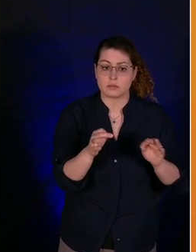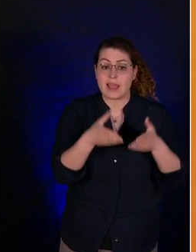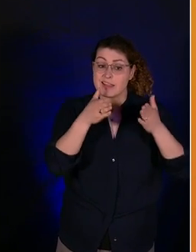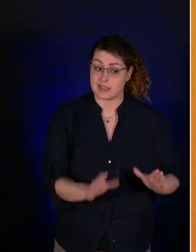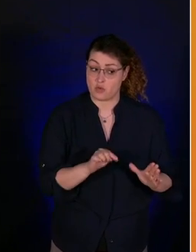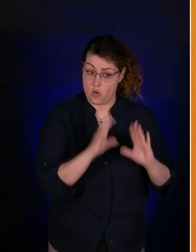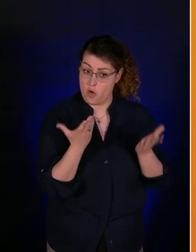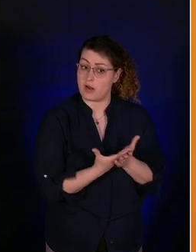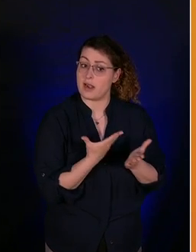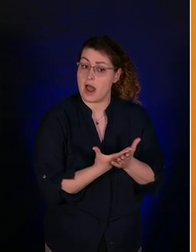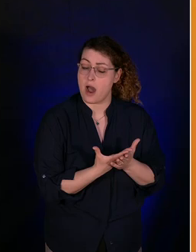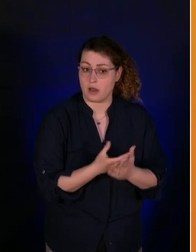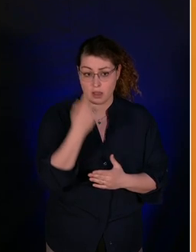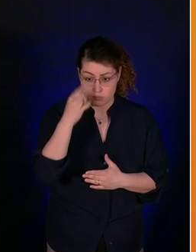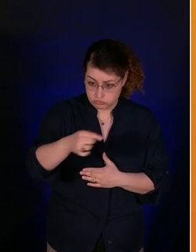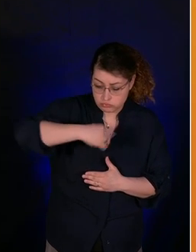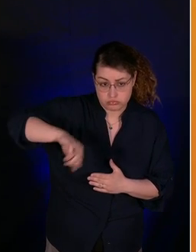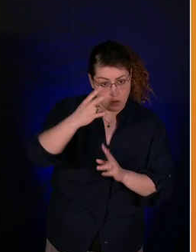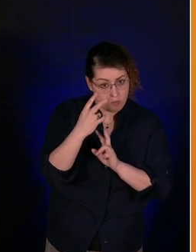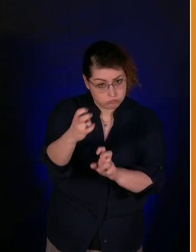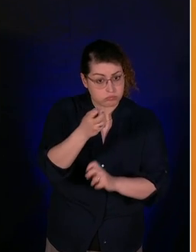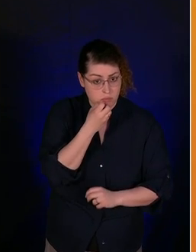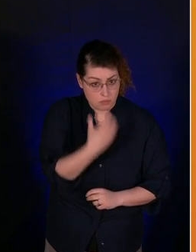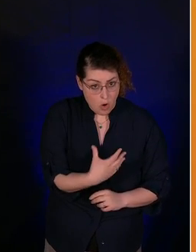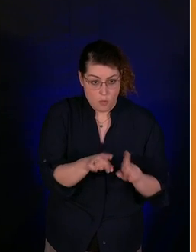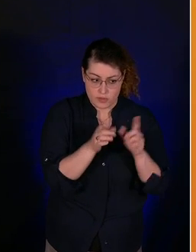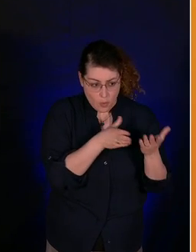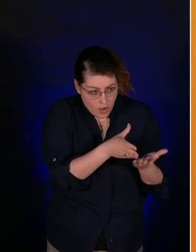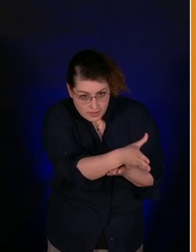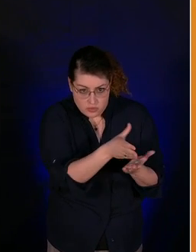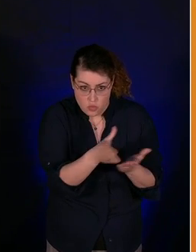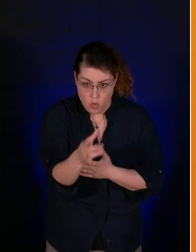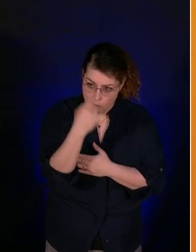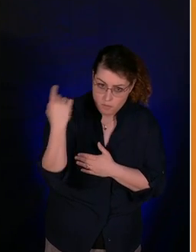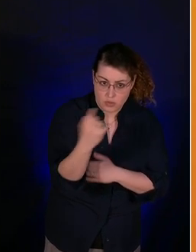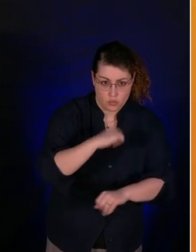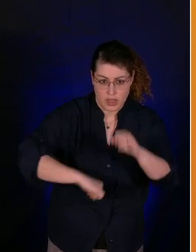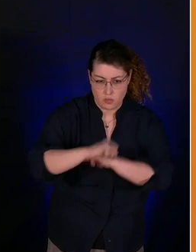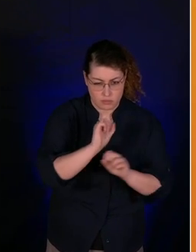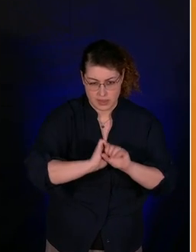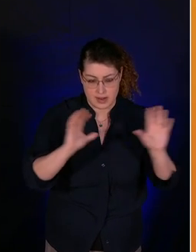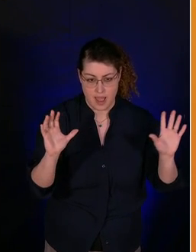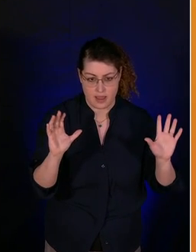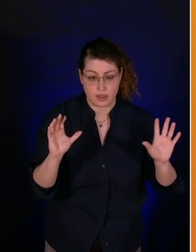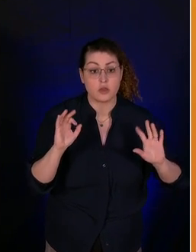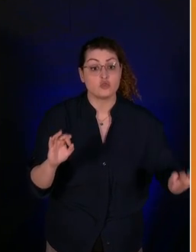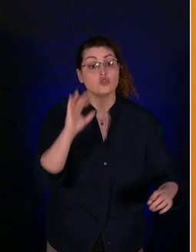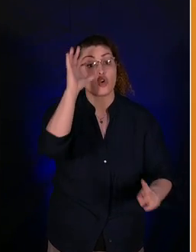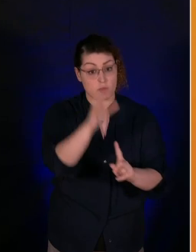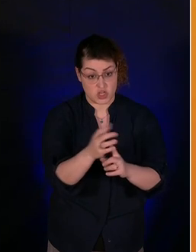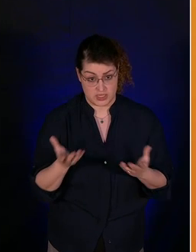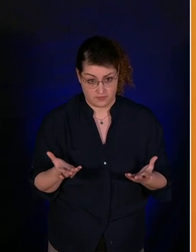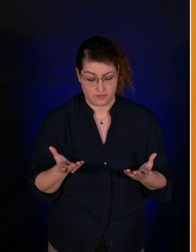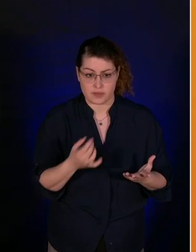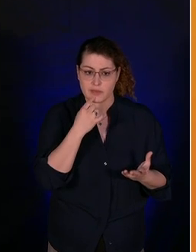pour faciliter la compréhension et la prise en compte des orientations par toute l'organisation. Car l'enjeu, au-delà